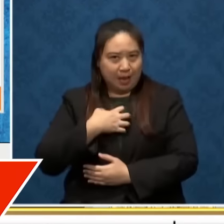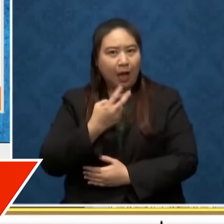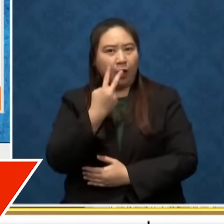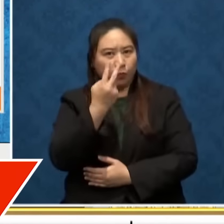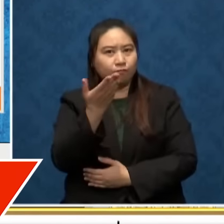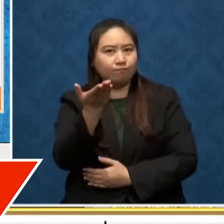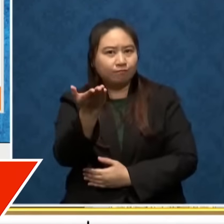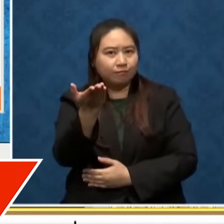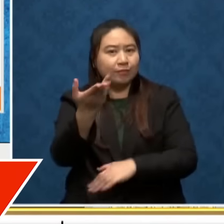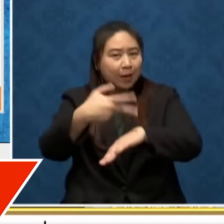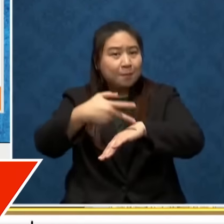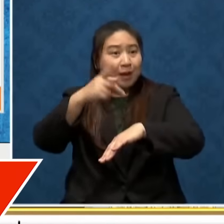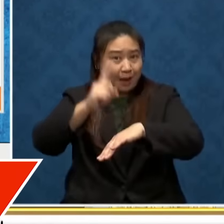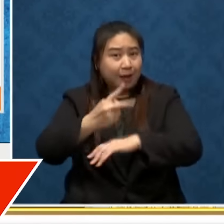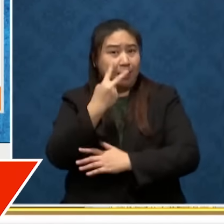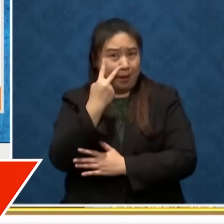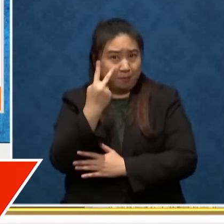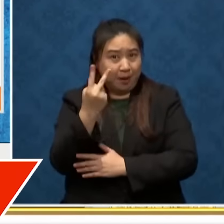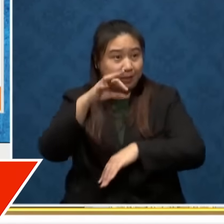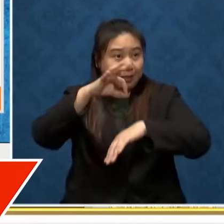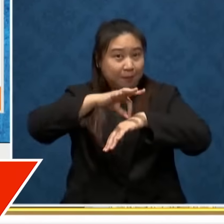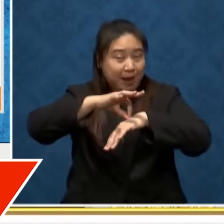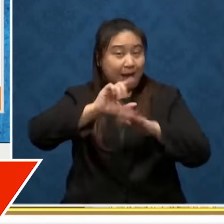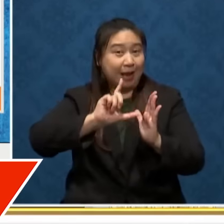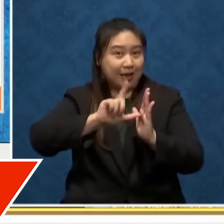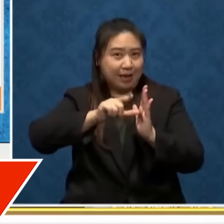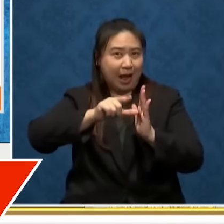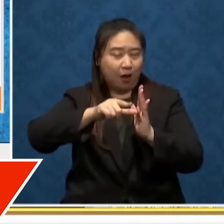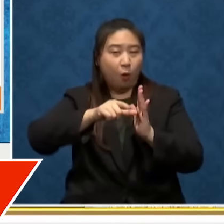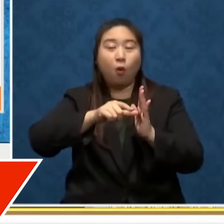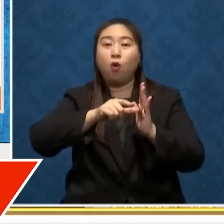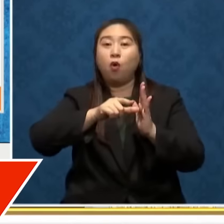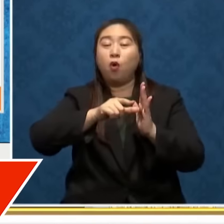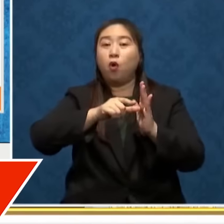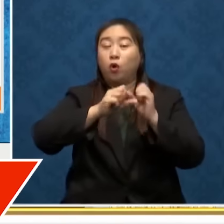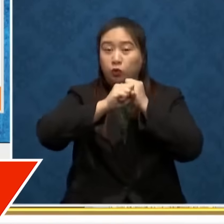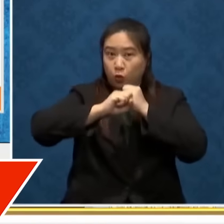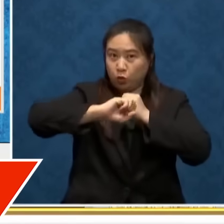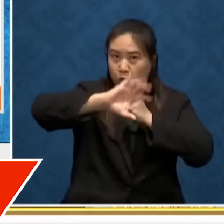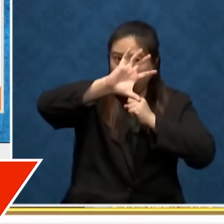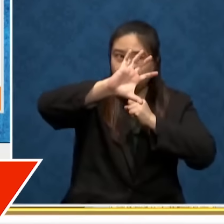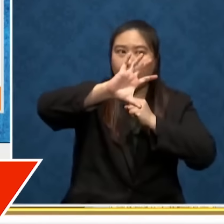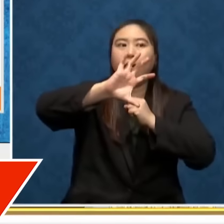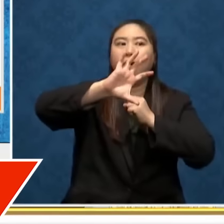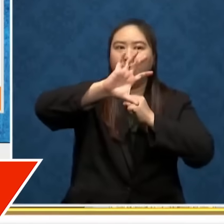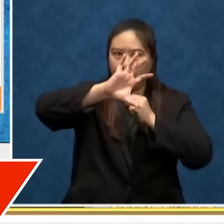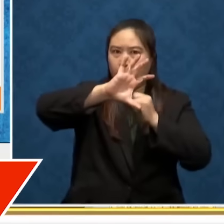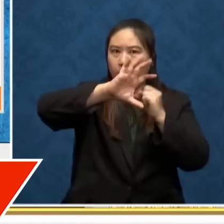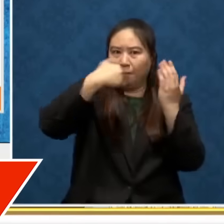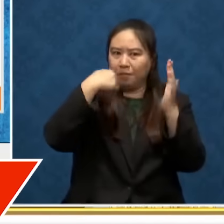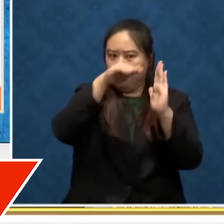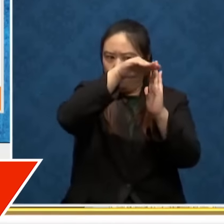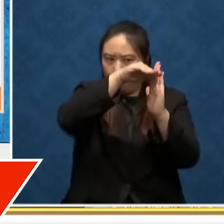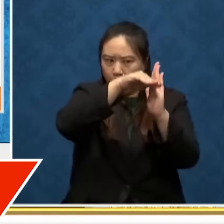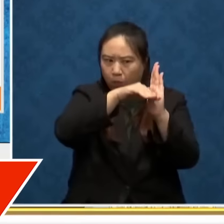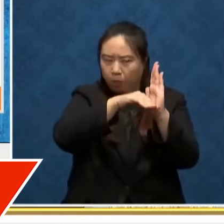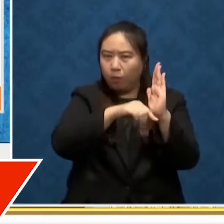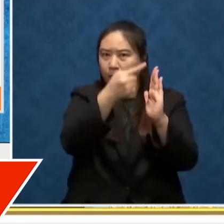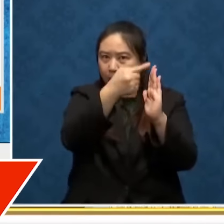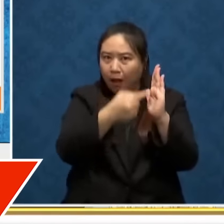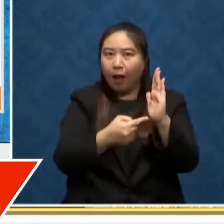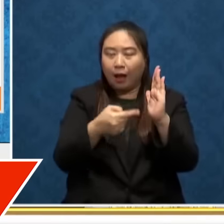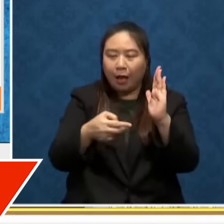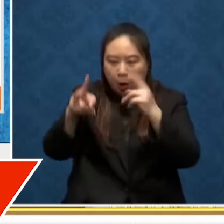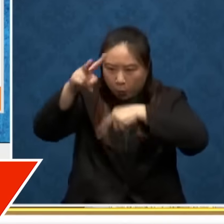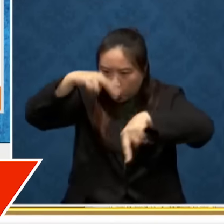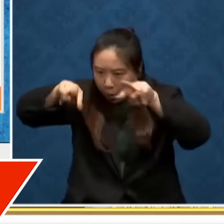ท่านประธานเห็นไหมครับว่าตำแหน่งเลขาธิการกสทช.เนี่ยมีบทบาทมากอย่างไรภายใต้การดูแลง